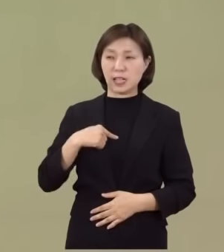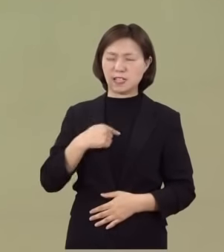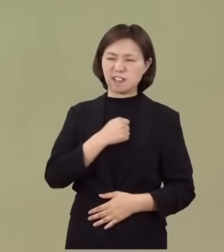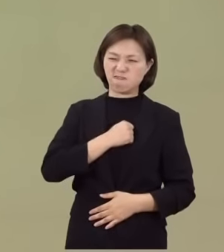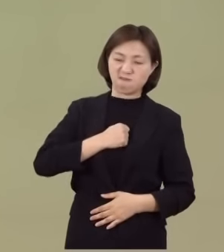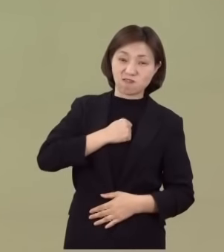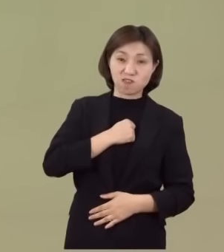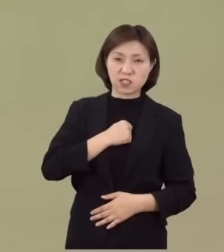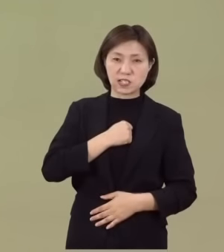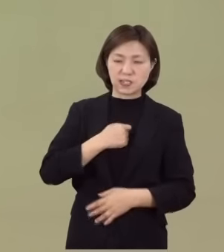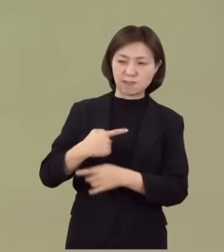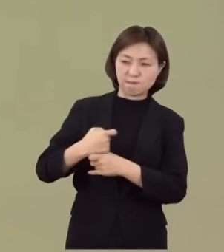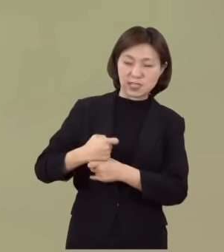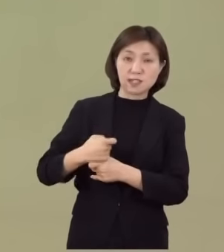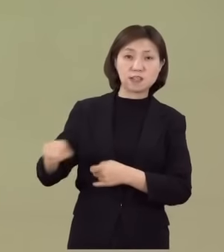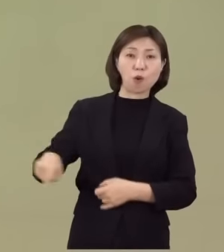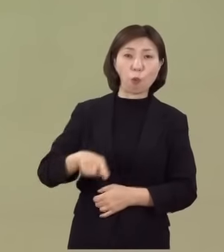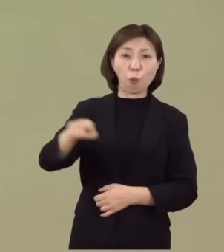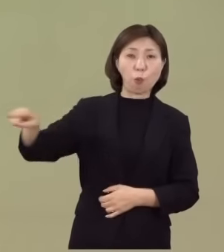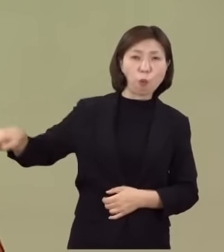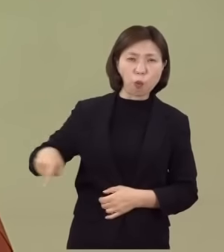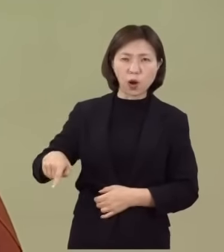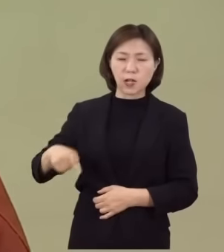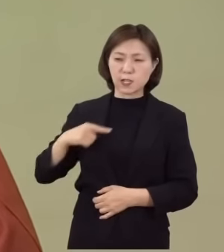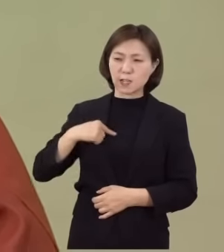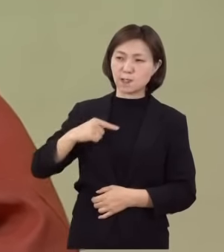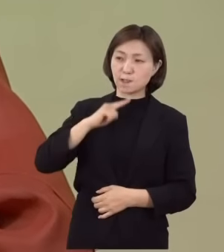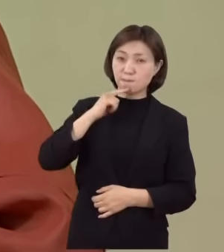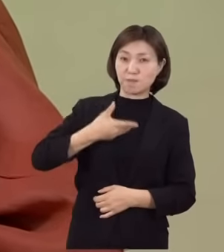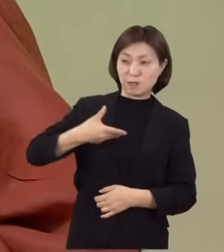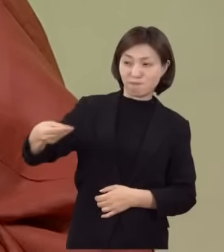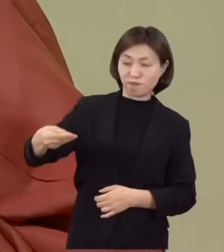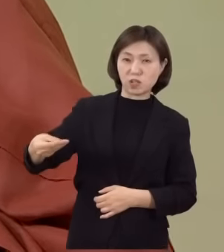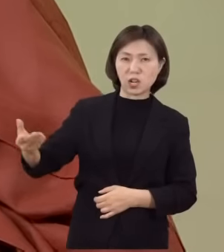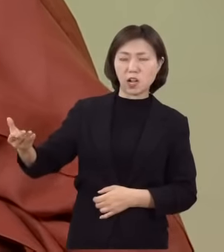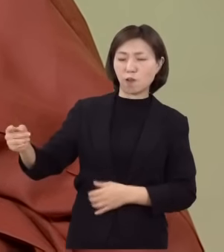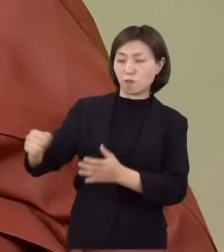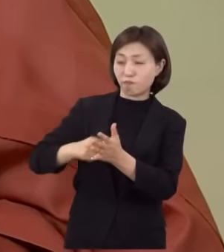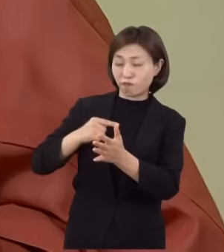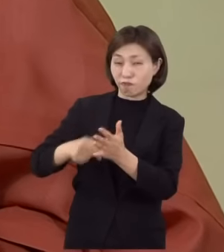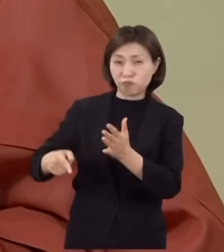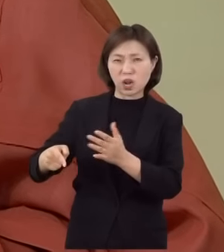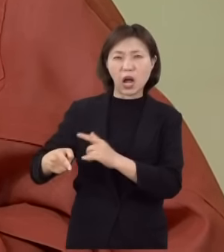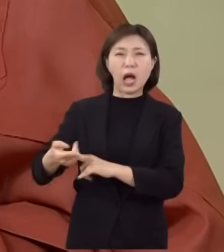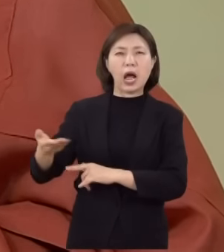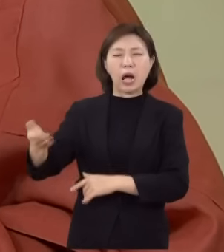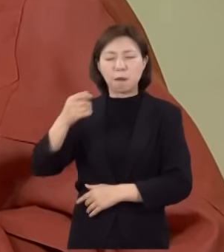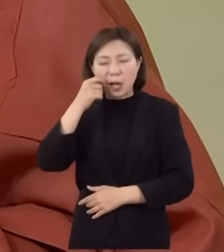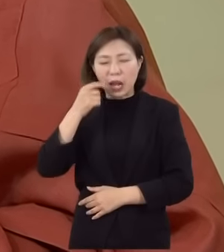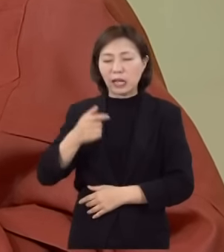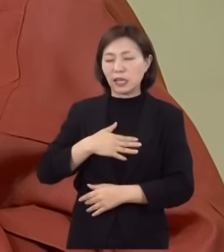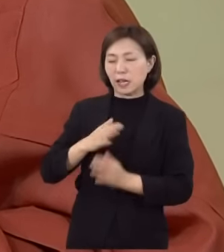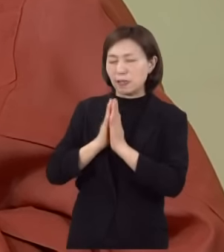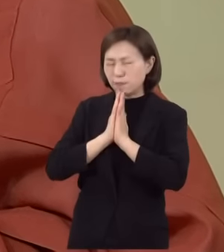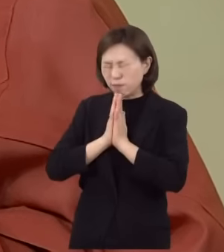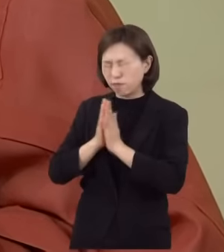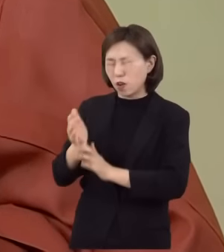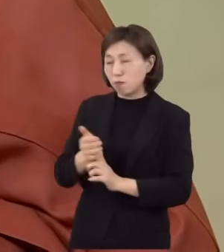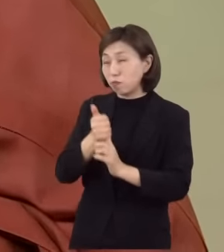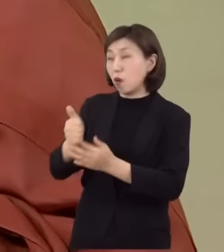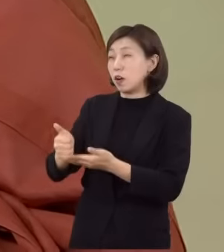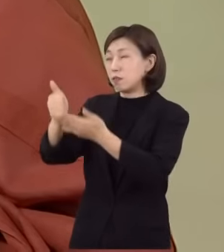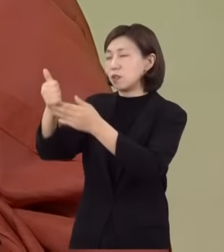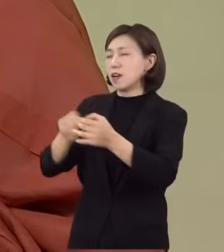그 빚쟁이 그런 영적인 존재들이 오히려 나를 보호하고 도와줄